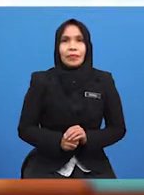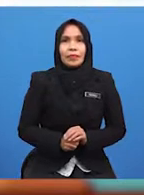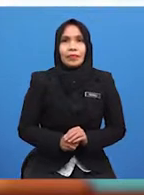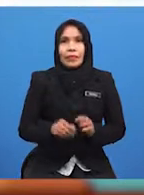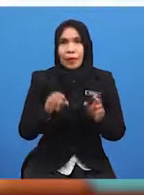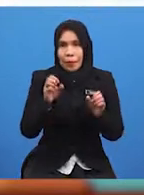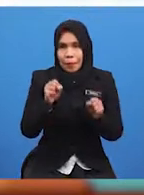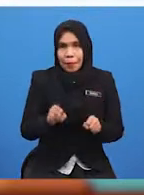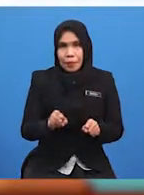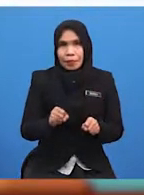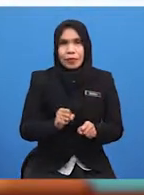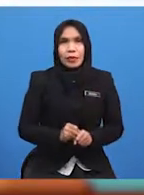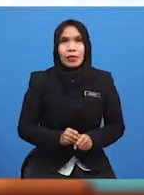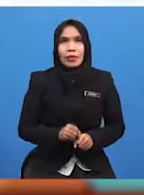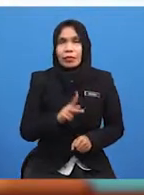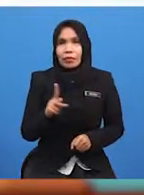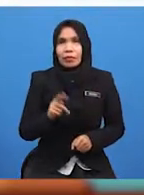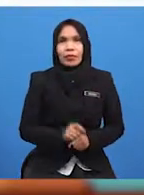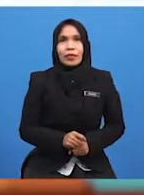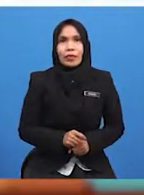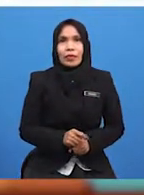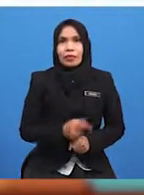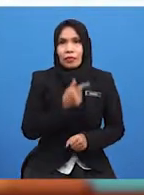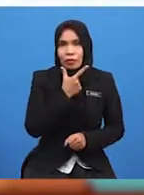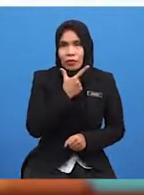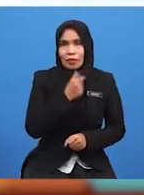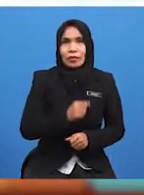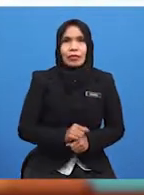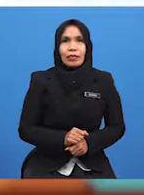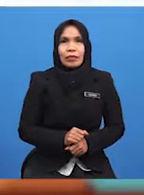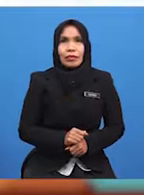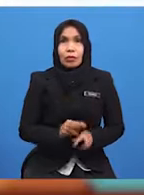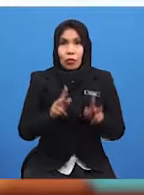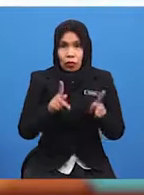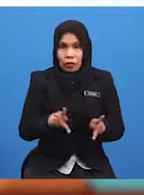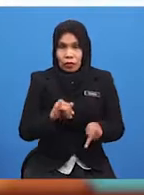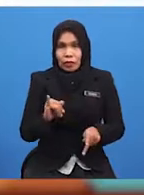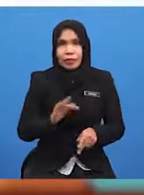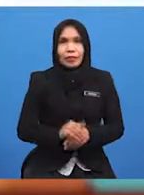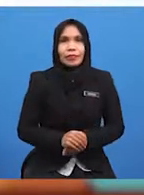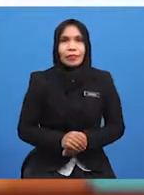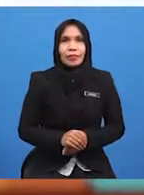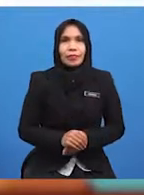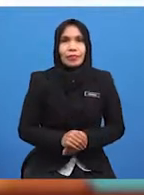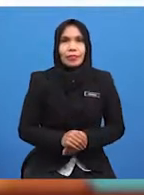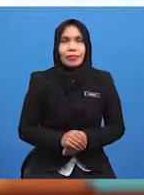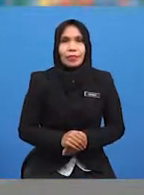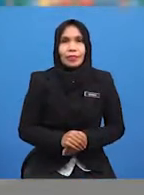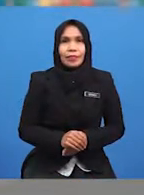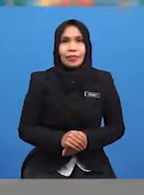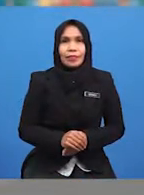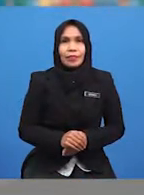Lan Wan perdagangan di antara India dan China dan mengukuhkan hubungan ekonomi dengan negeri-negeri